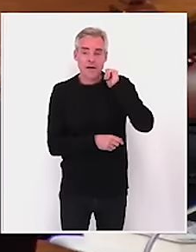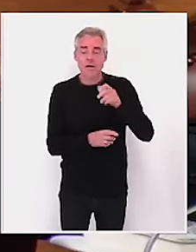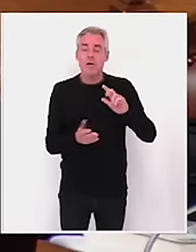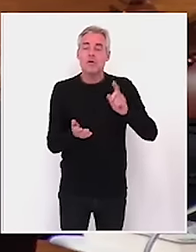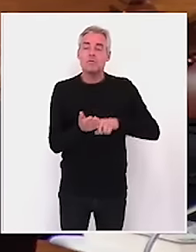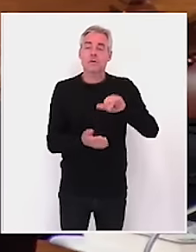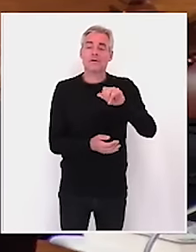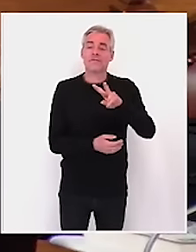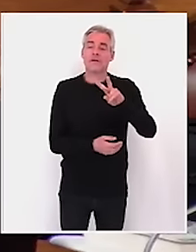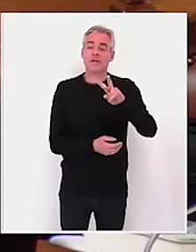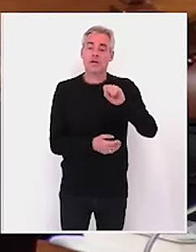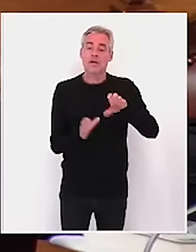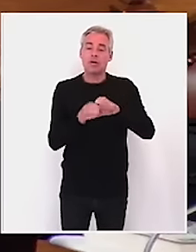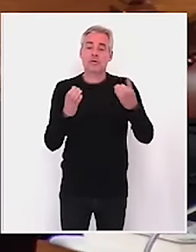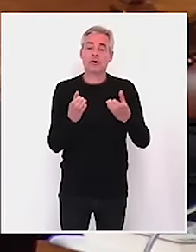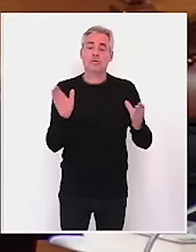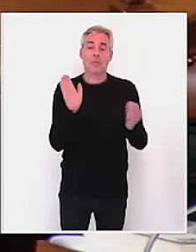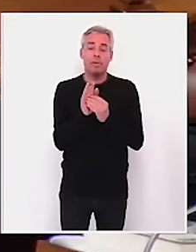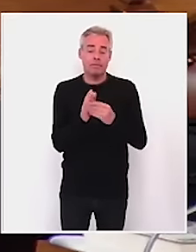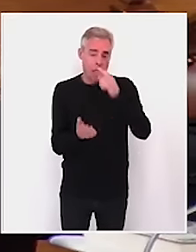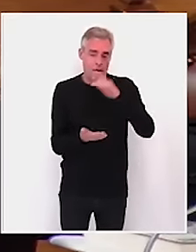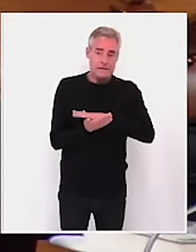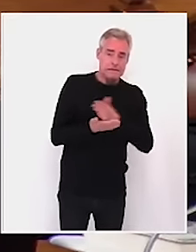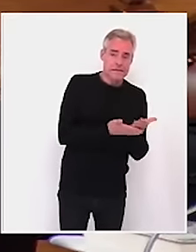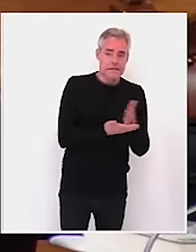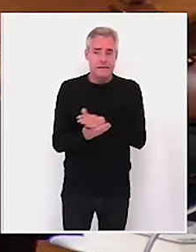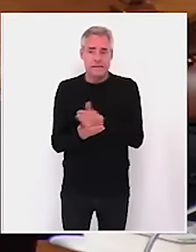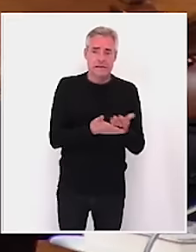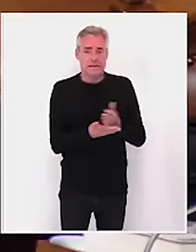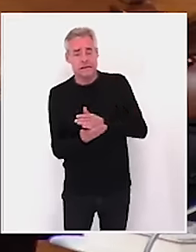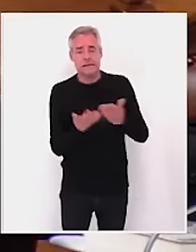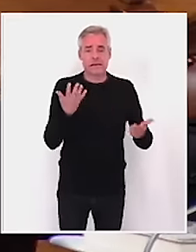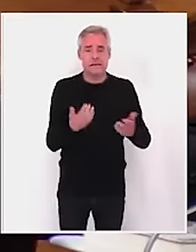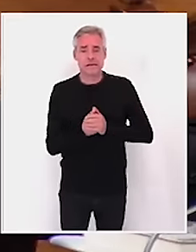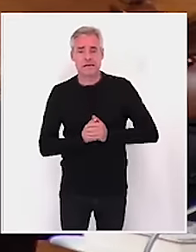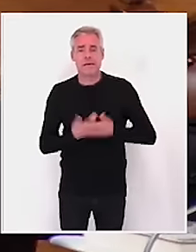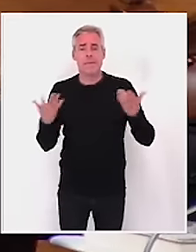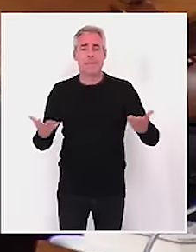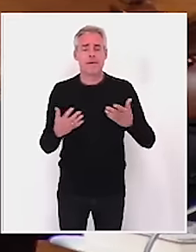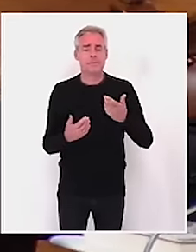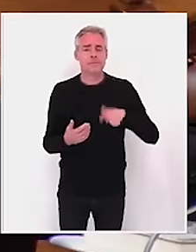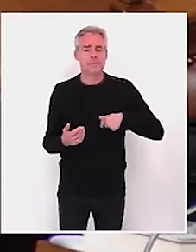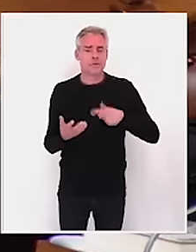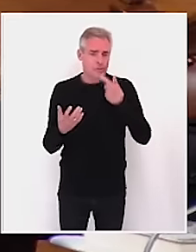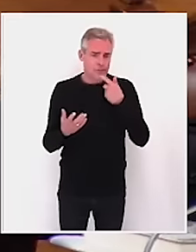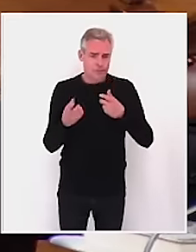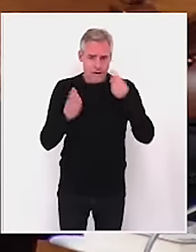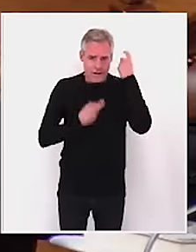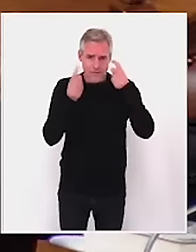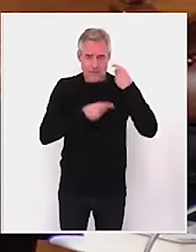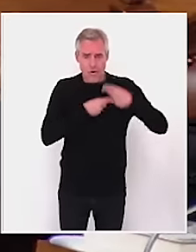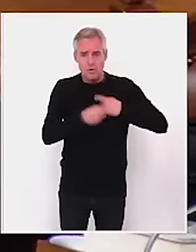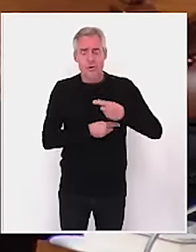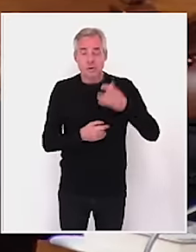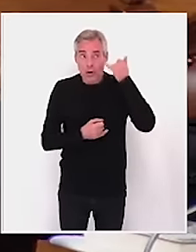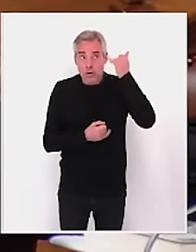à l'avortement a été inscrit dans la Constitution. Donc en fait, on est entre deux trucs. Mais justement, les réflexions qu'on avait, c'est des